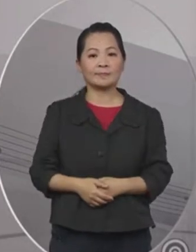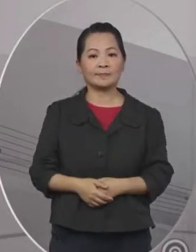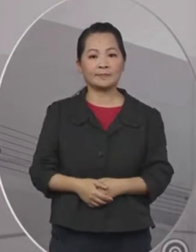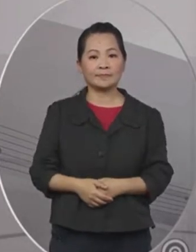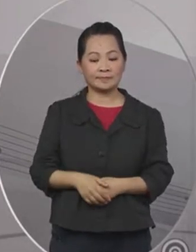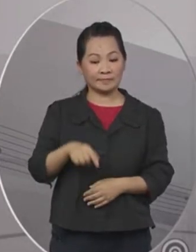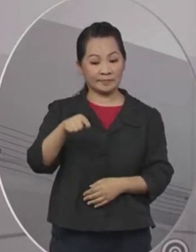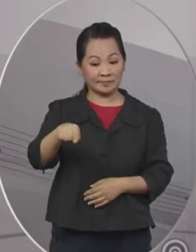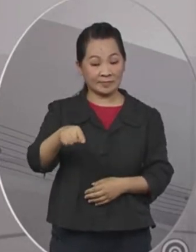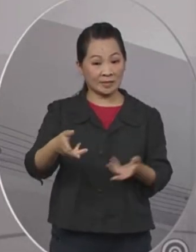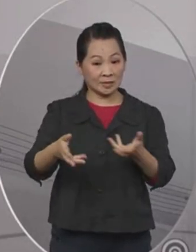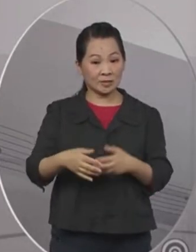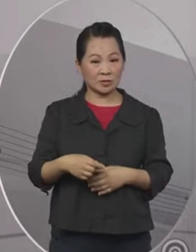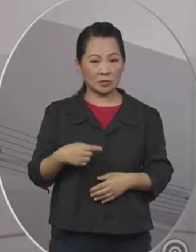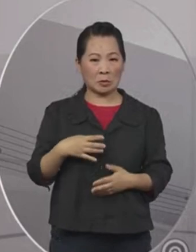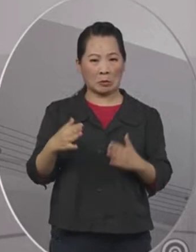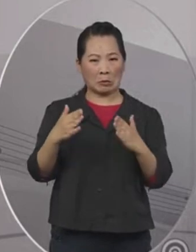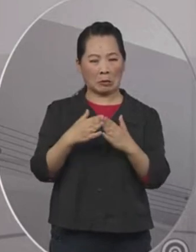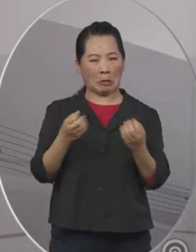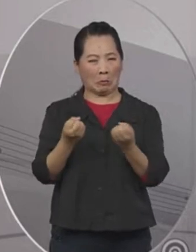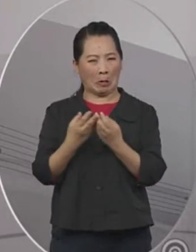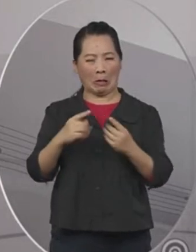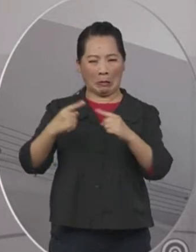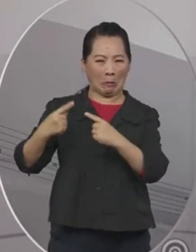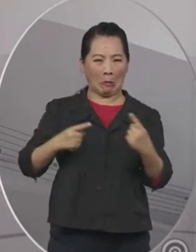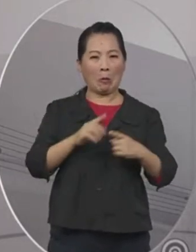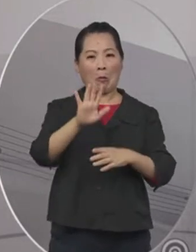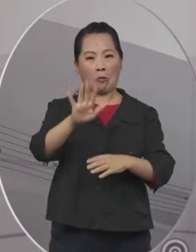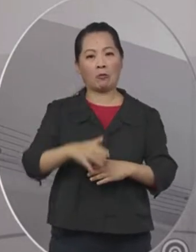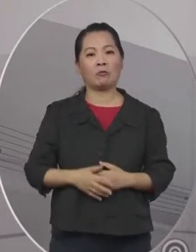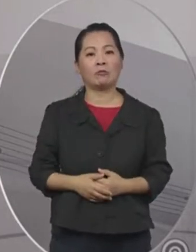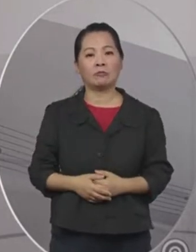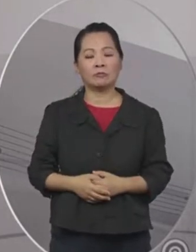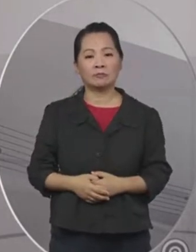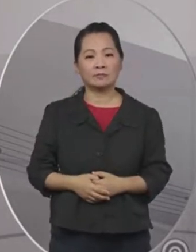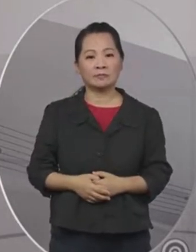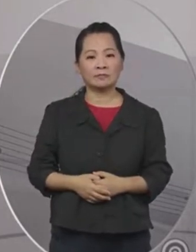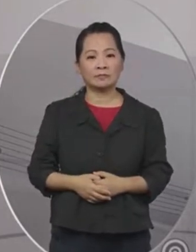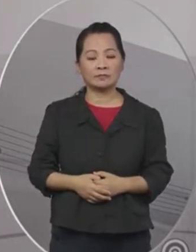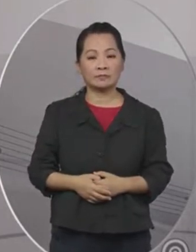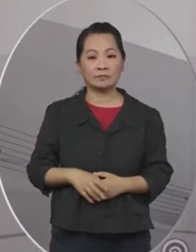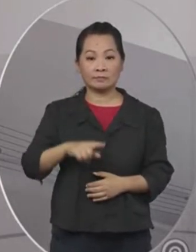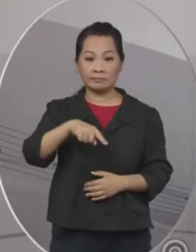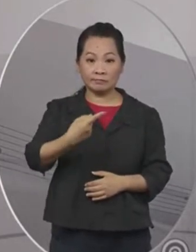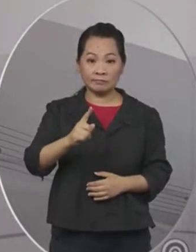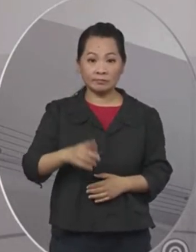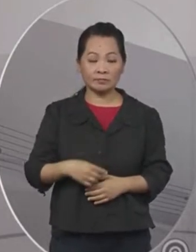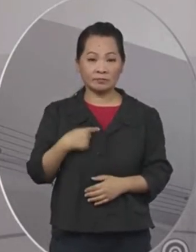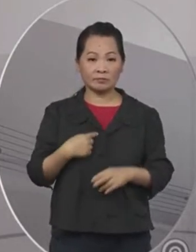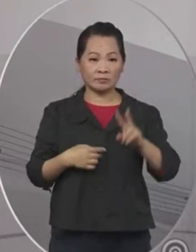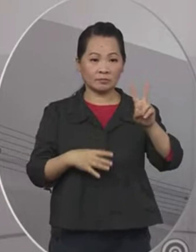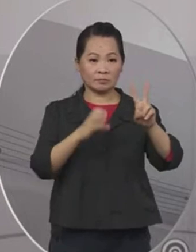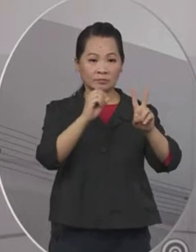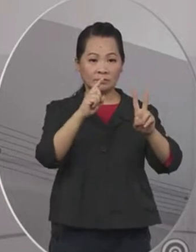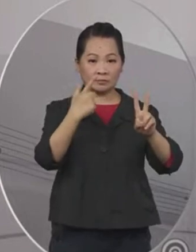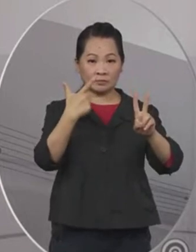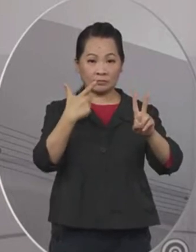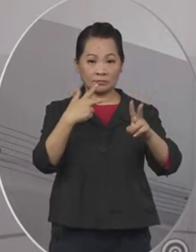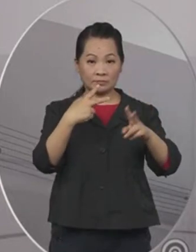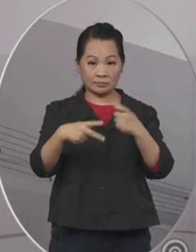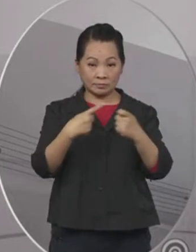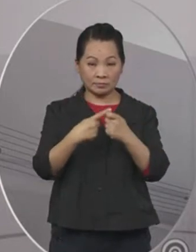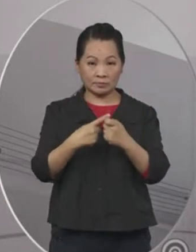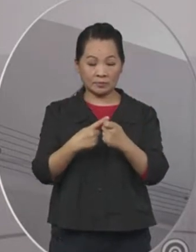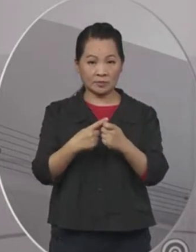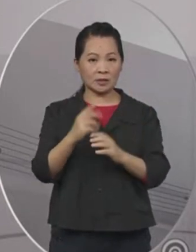在我们家差点闹到家庭革命。结果，当我从2017年开始从事